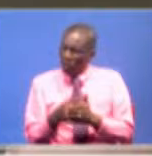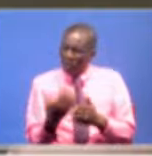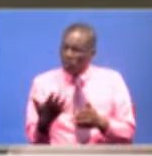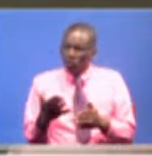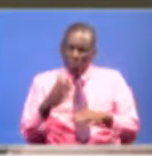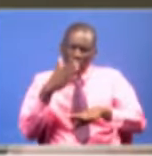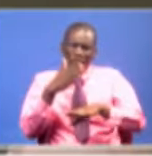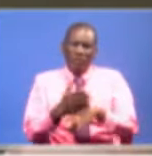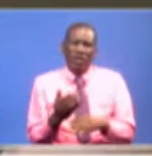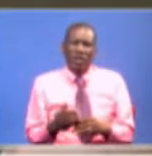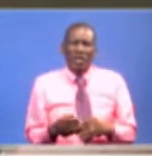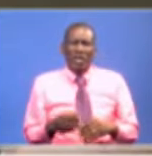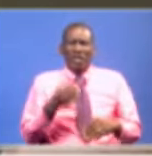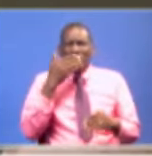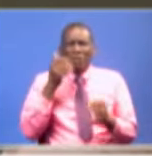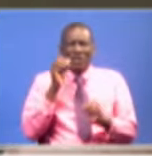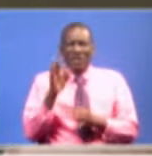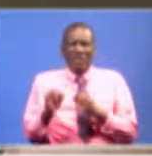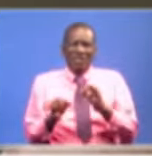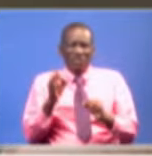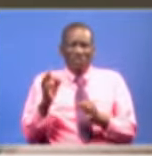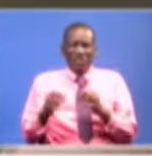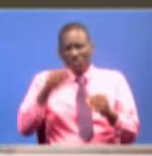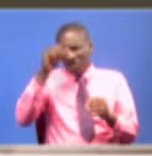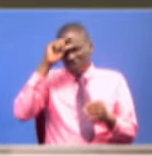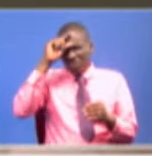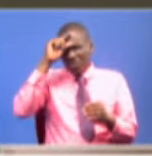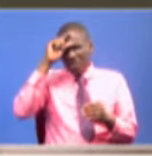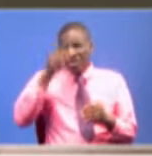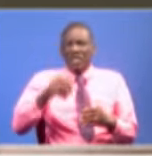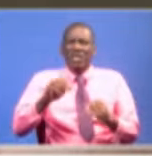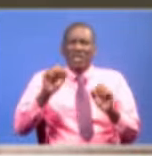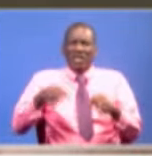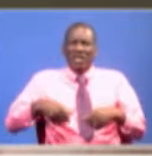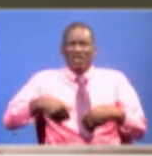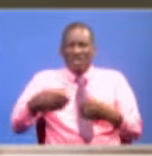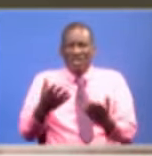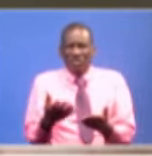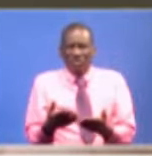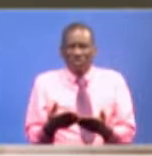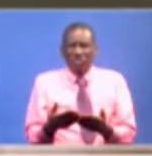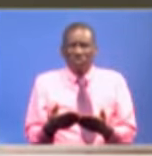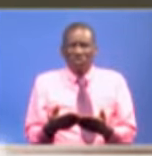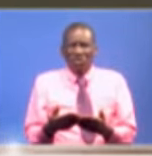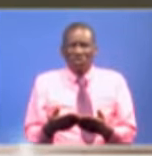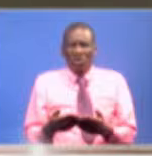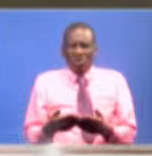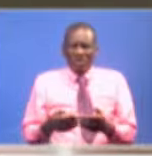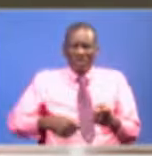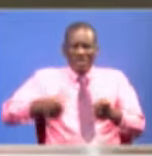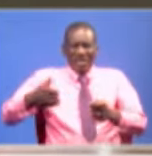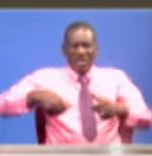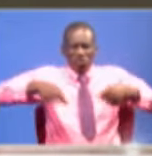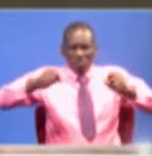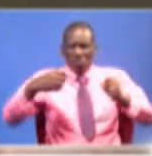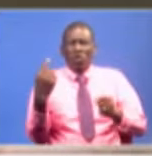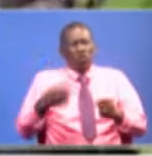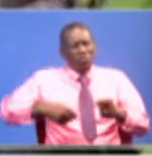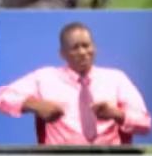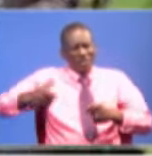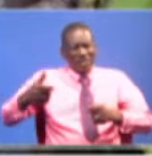much better kama if government ipatie non sellers peke yao wauze